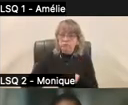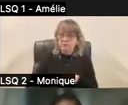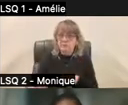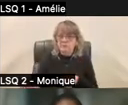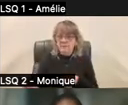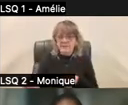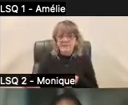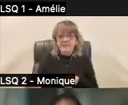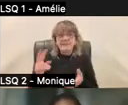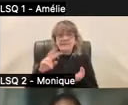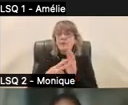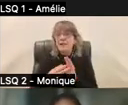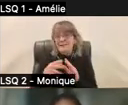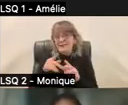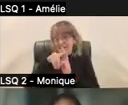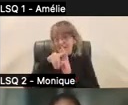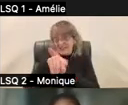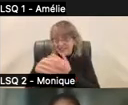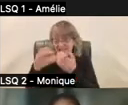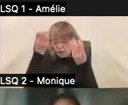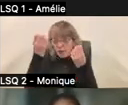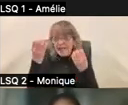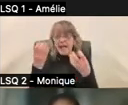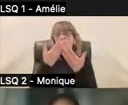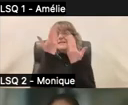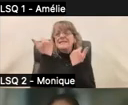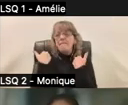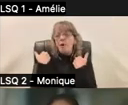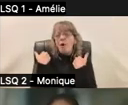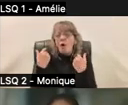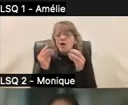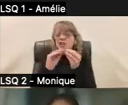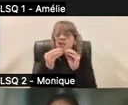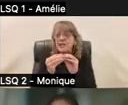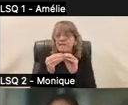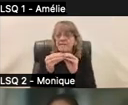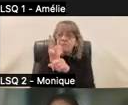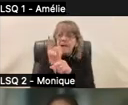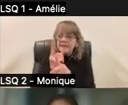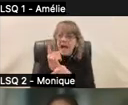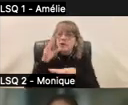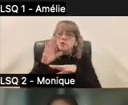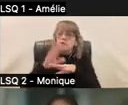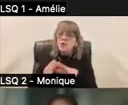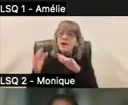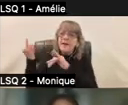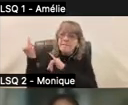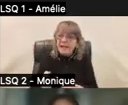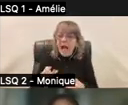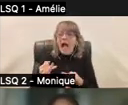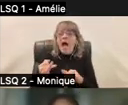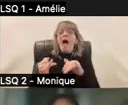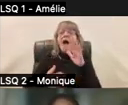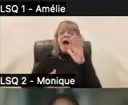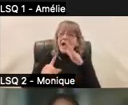En ce qui concerne les données statistiques, on ne connaît pas le nombre exact d'immigrants et de réfugiés vivant avec un problème de